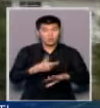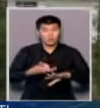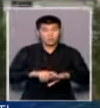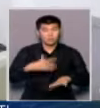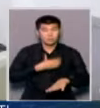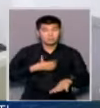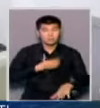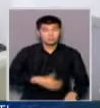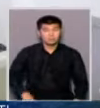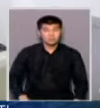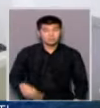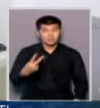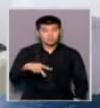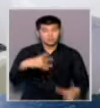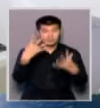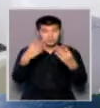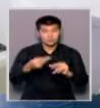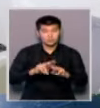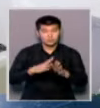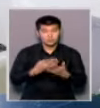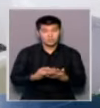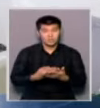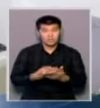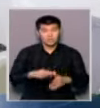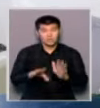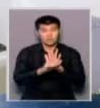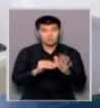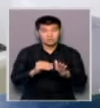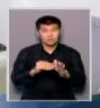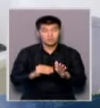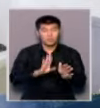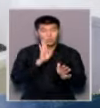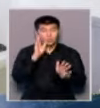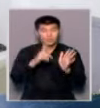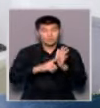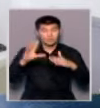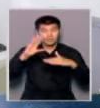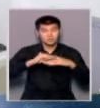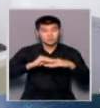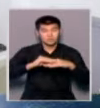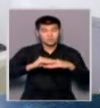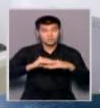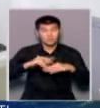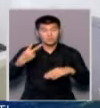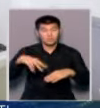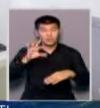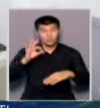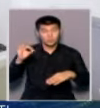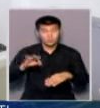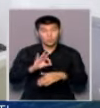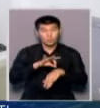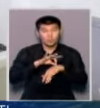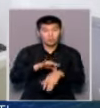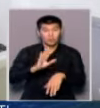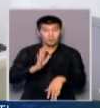маңызды. 25 күні сайлау таңғы сағат 7-ден кешкі сағат 20:00-ге дейін